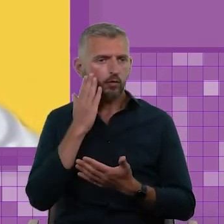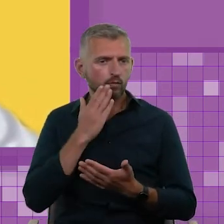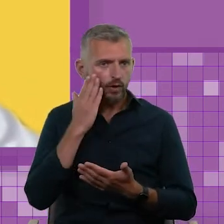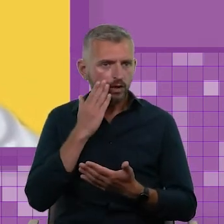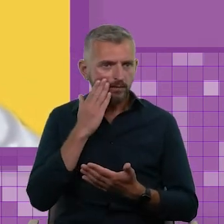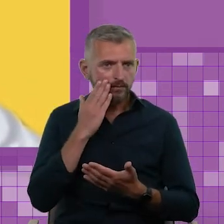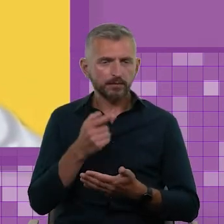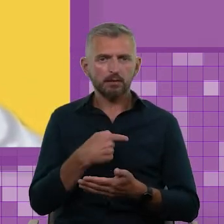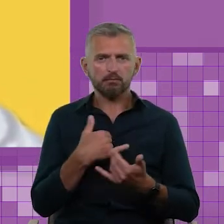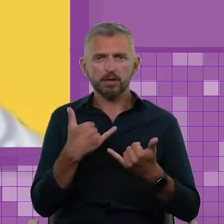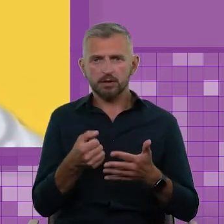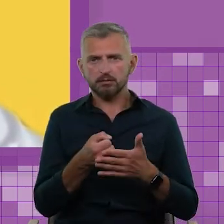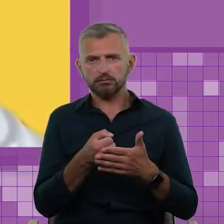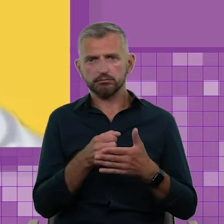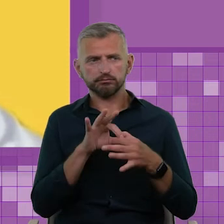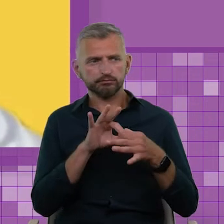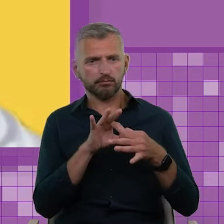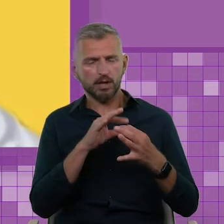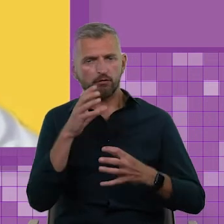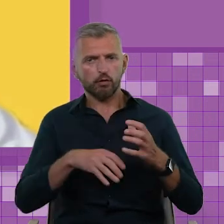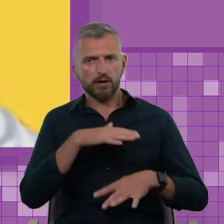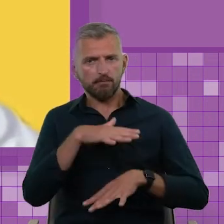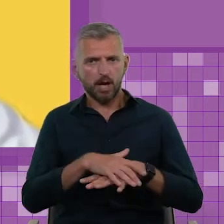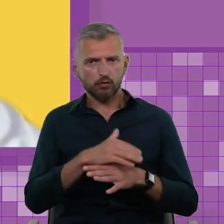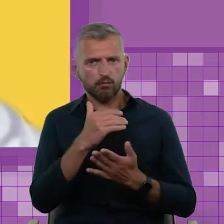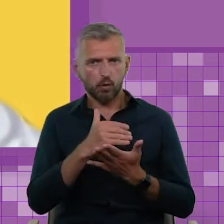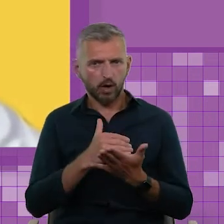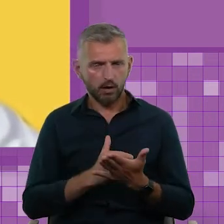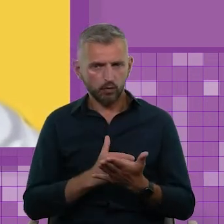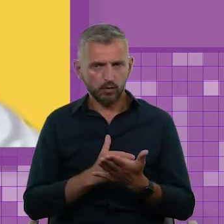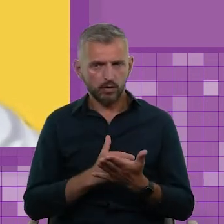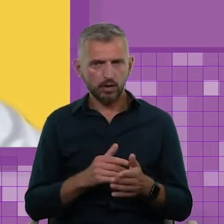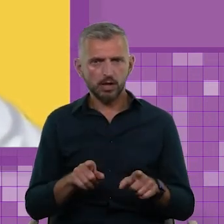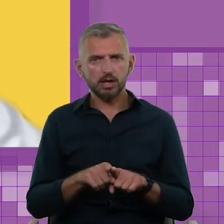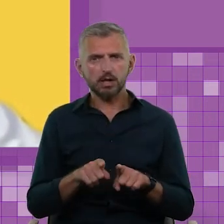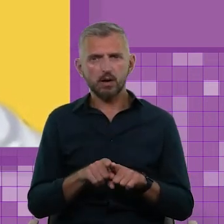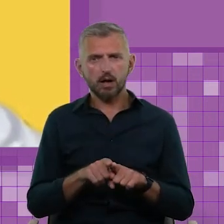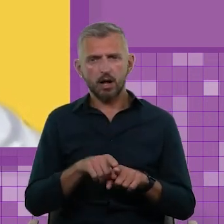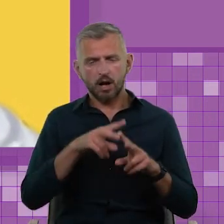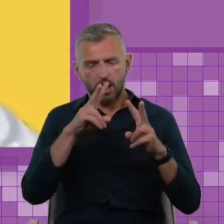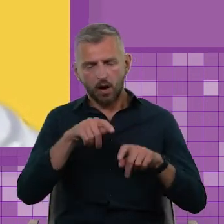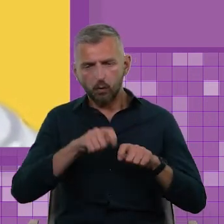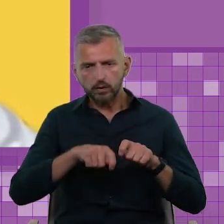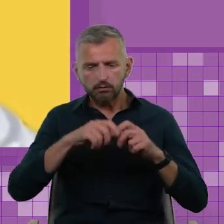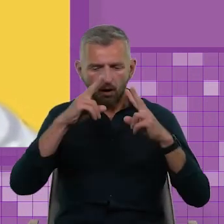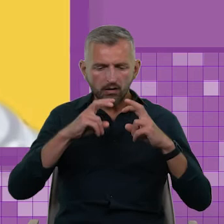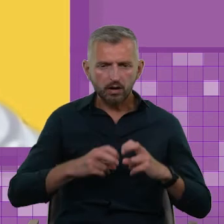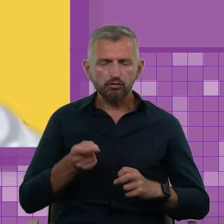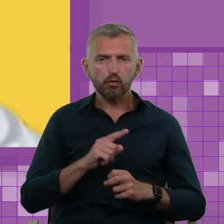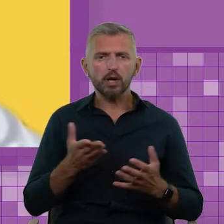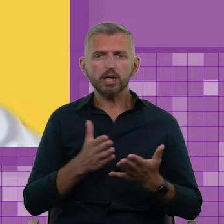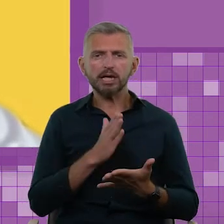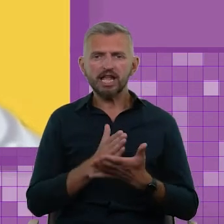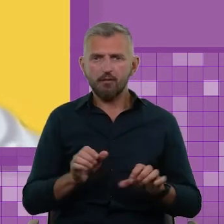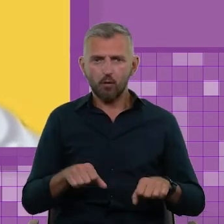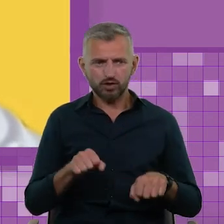якраз стартуємо зараз з Світовим банком певну програму, скажімо так, такого аудиту, аналізу того, які є можливості на